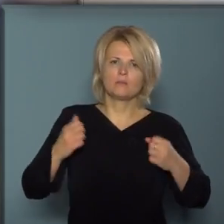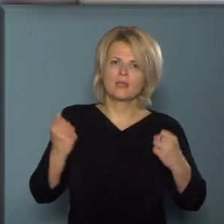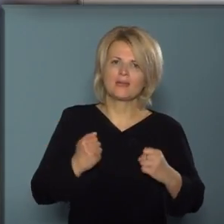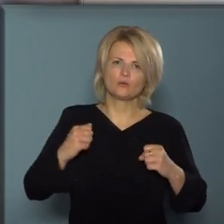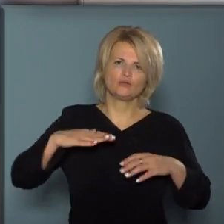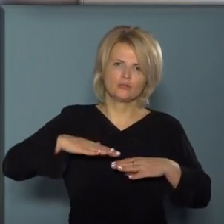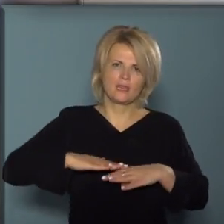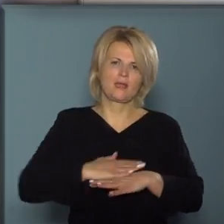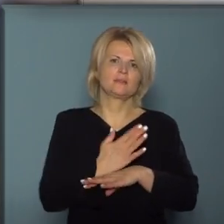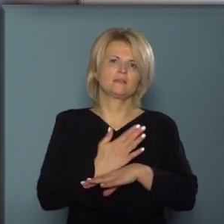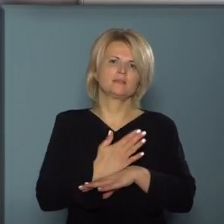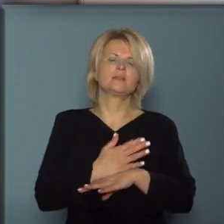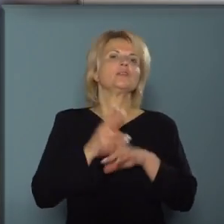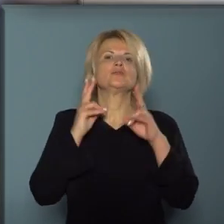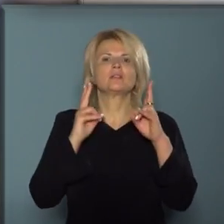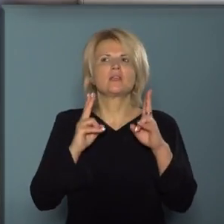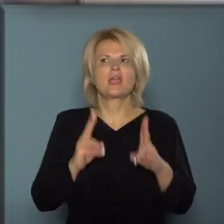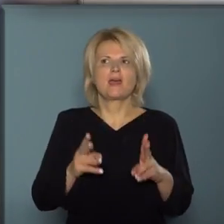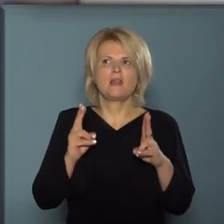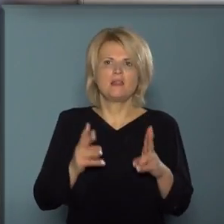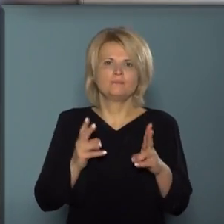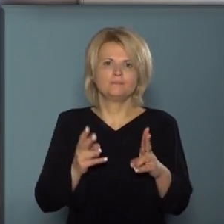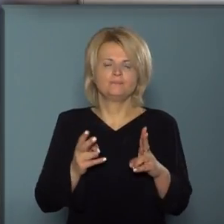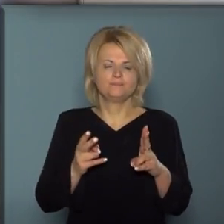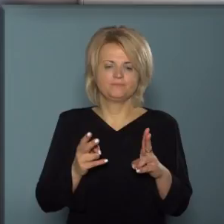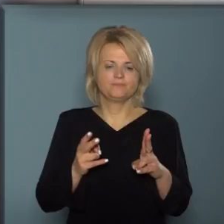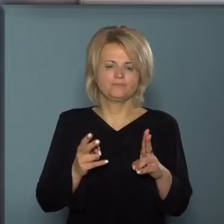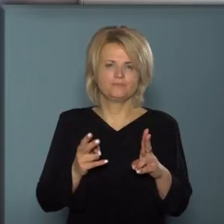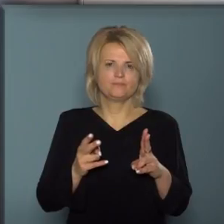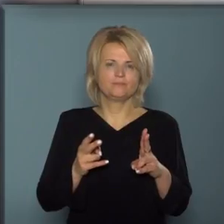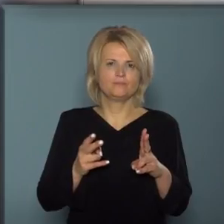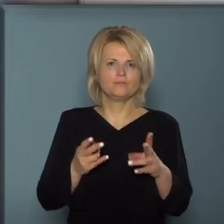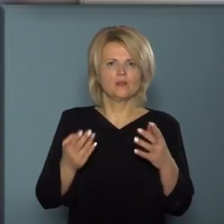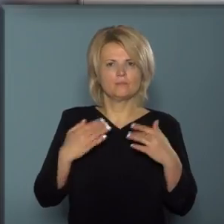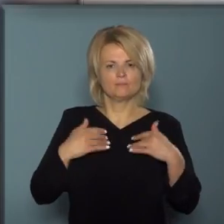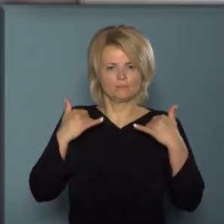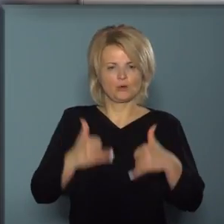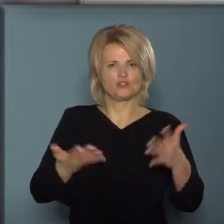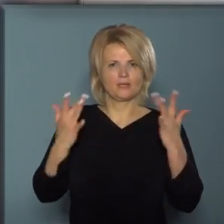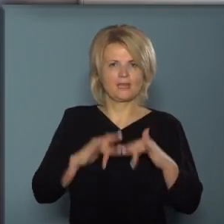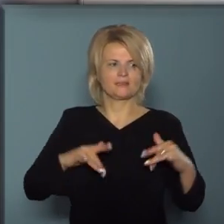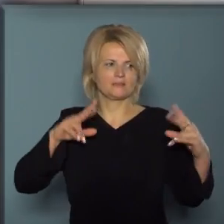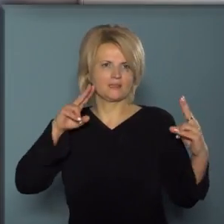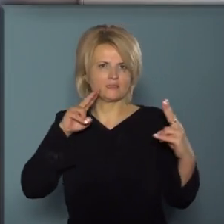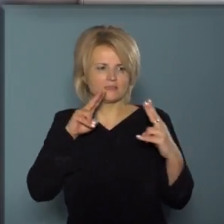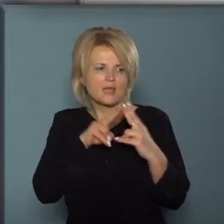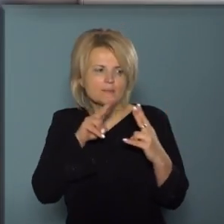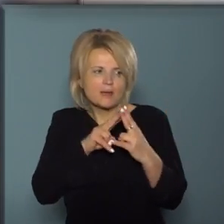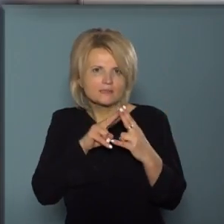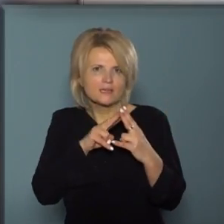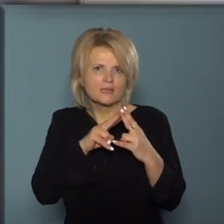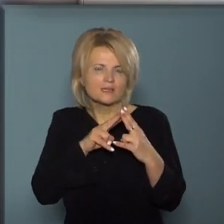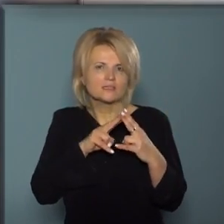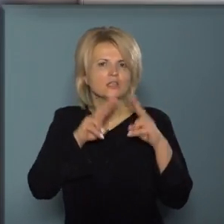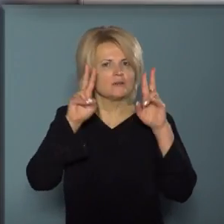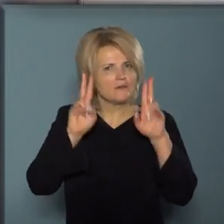hogy szembe kéne fordulni azzal, ahol most tartok.